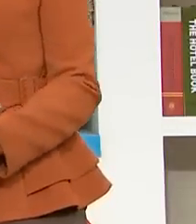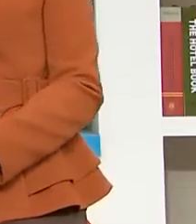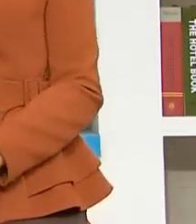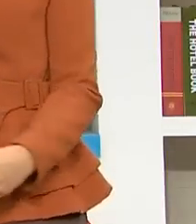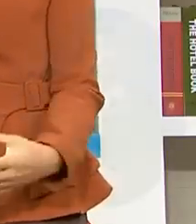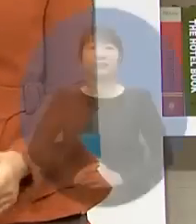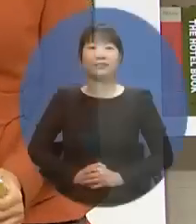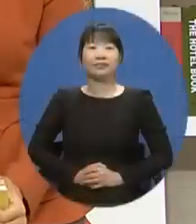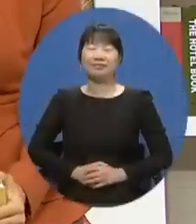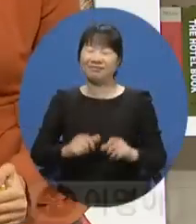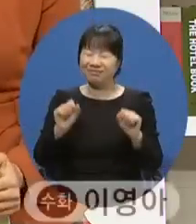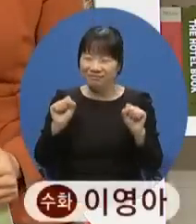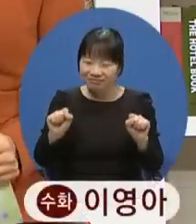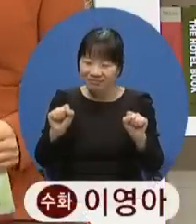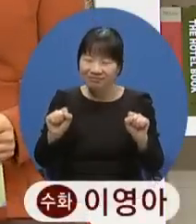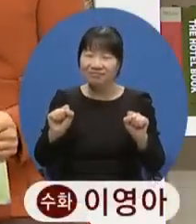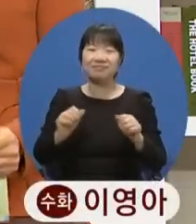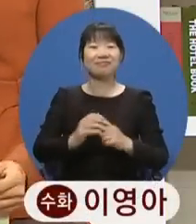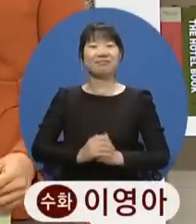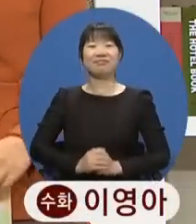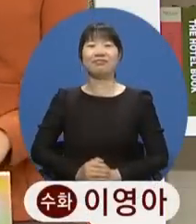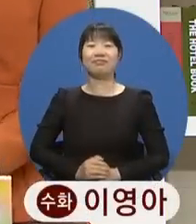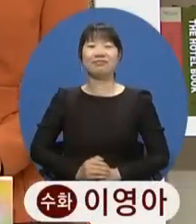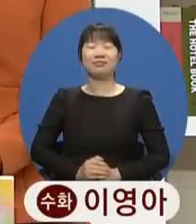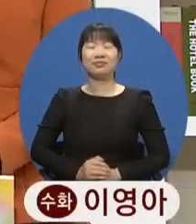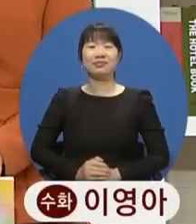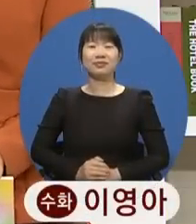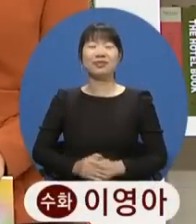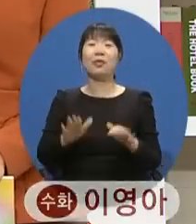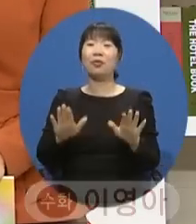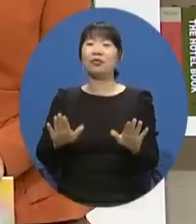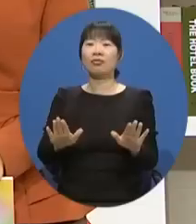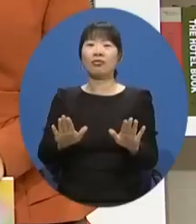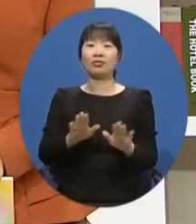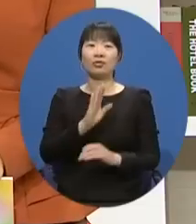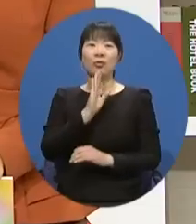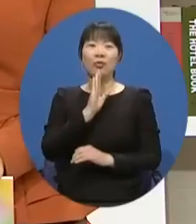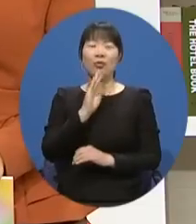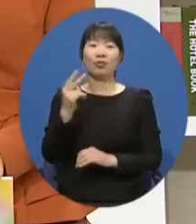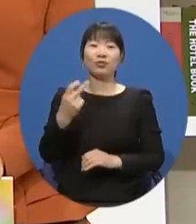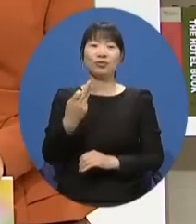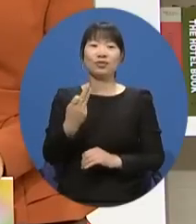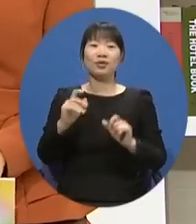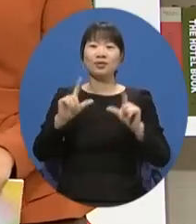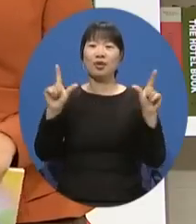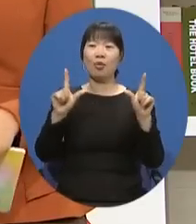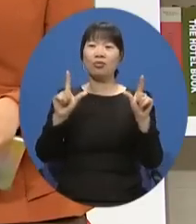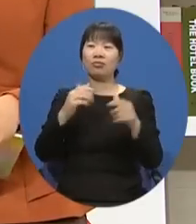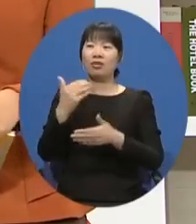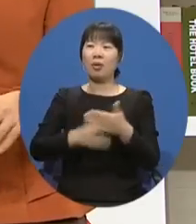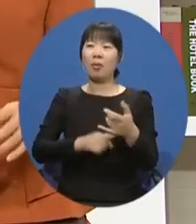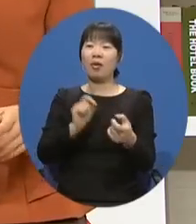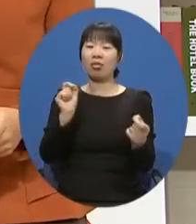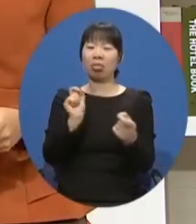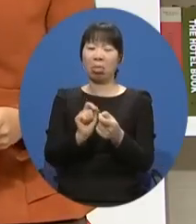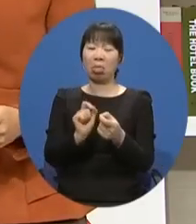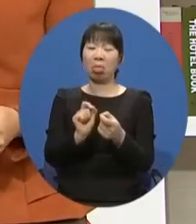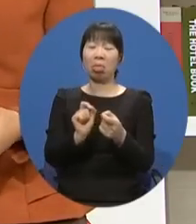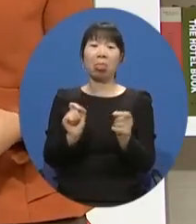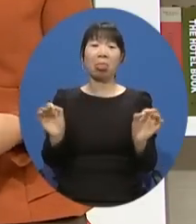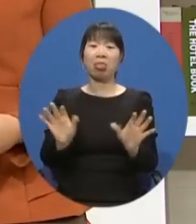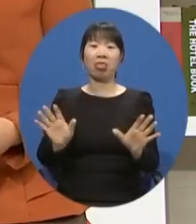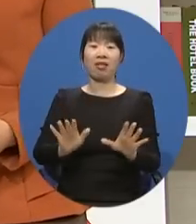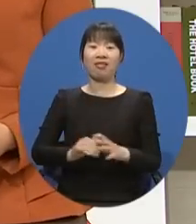안녕하세요. 이민호입니다. 안녕하세요. 최윤영입니다. 아, 이제 정말로 2013년 얼마 안 남았네요. 그러게요. 갑자기 달려보니까 그런